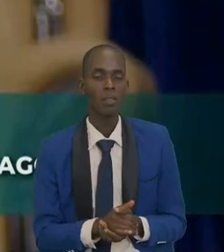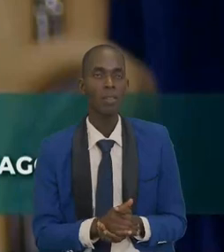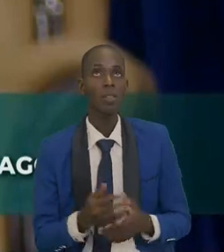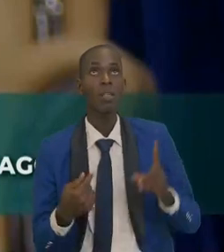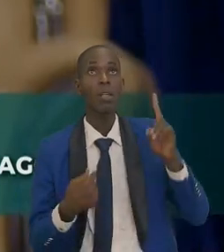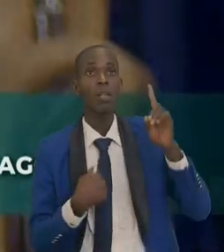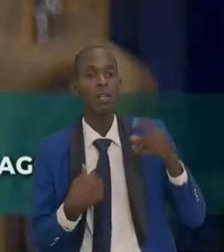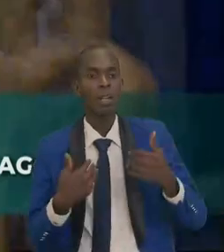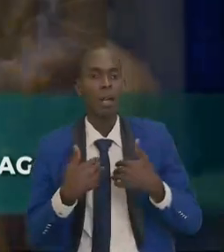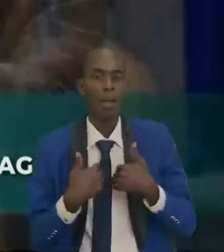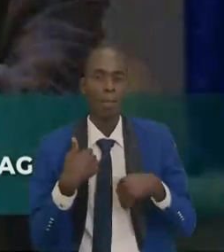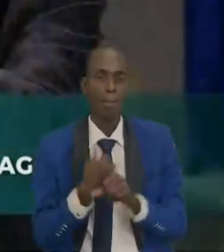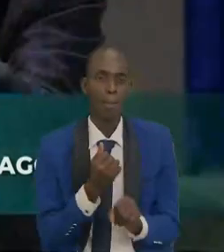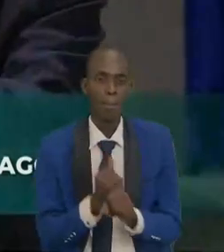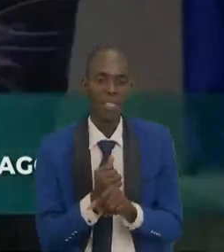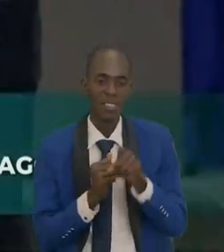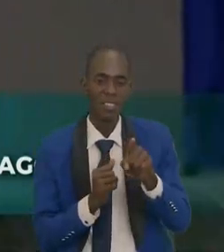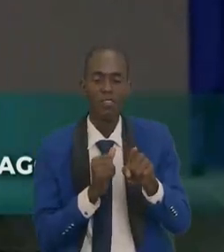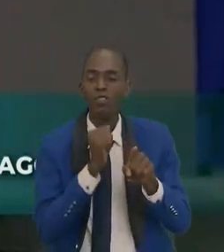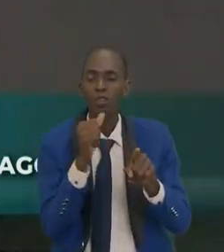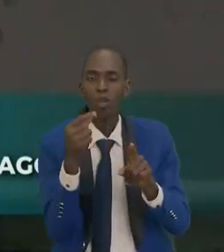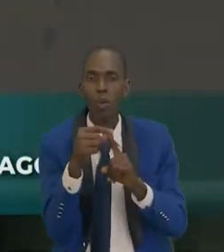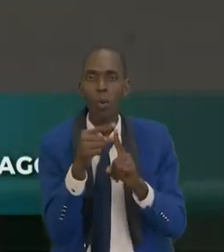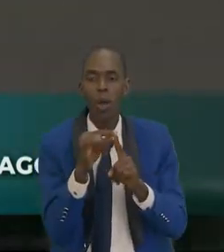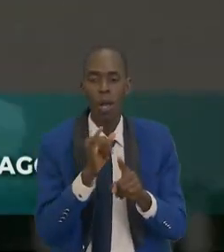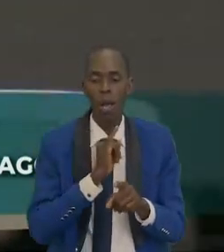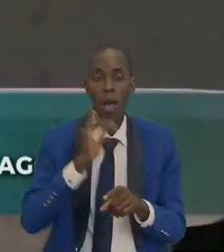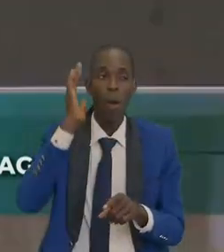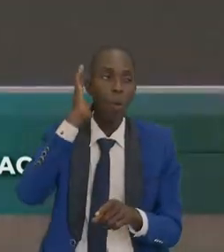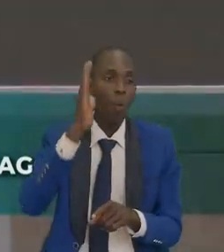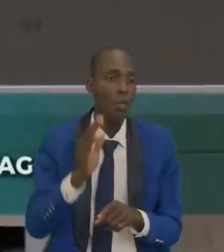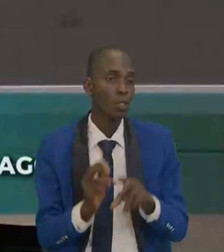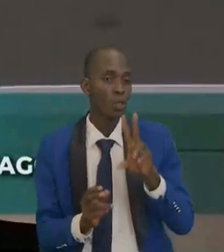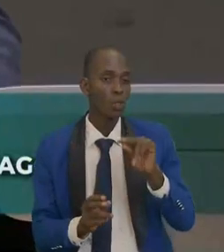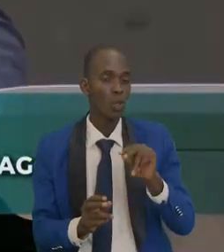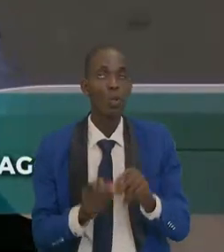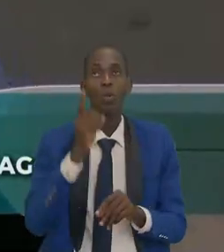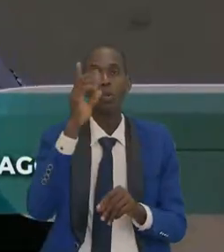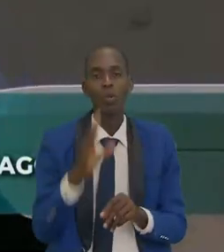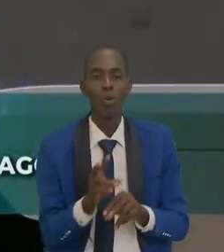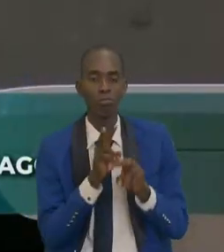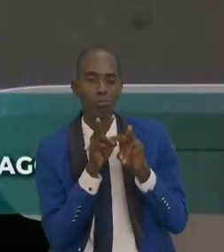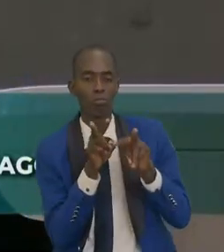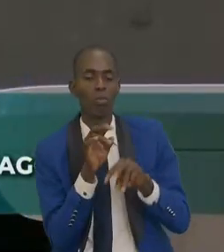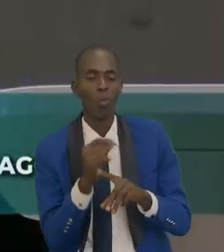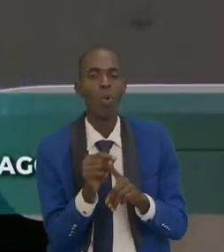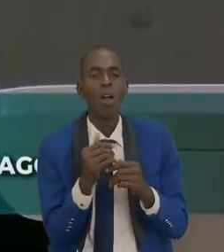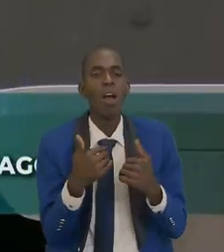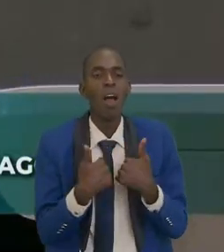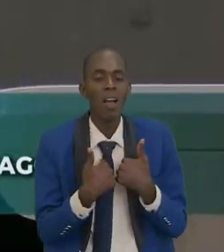je t'établis. Ce n'est pas que je t'établirai. Dieu l'a considéré comme déjà